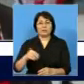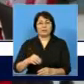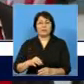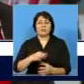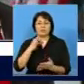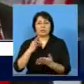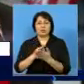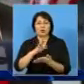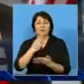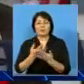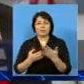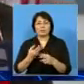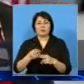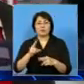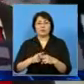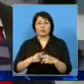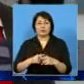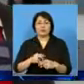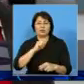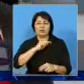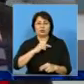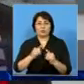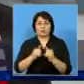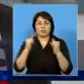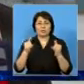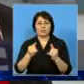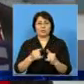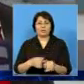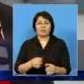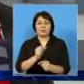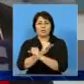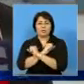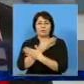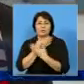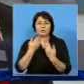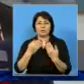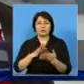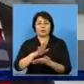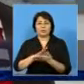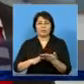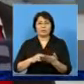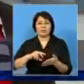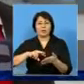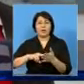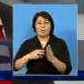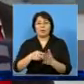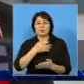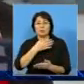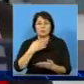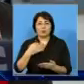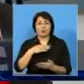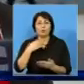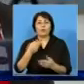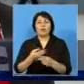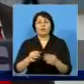кезең. Сол себепті жұмыс еселенеді. Қазіргі сәтте біз демалсыз жаттығуды жалғастырамыз. Алдымызда мақсат көп. Клуб ойыншылары